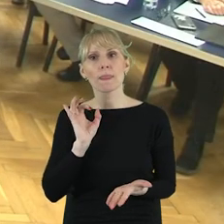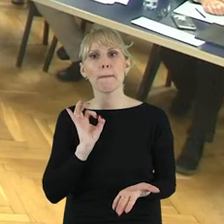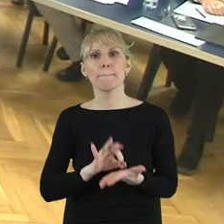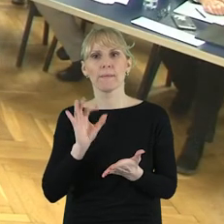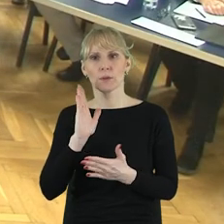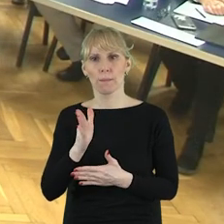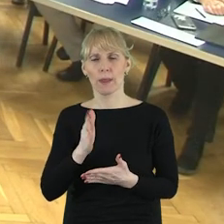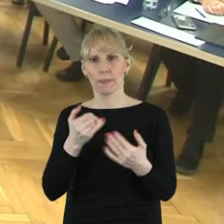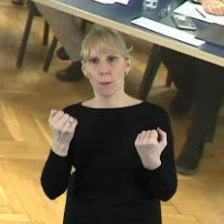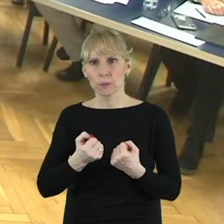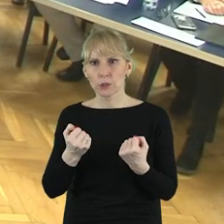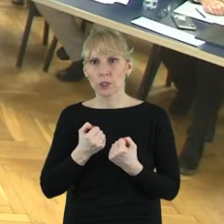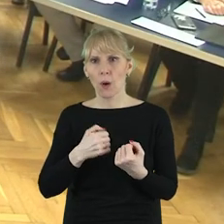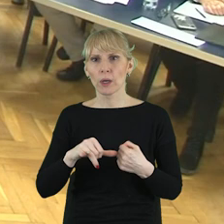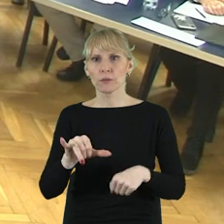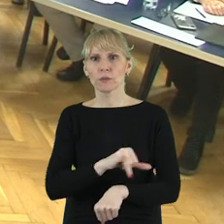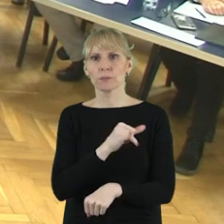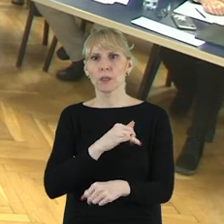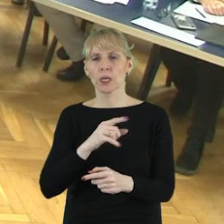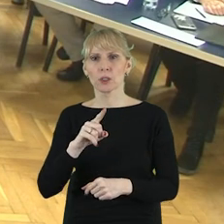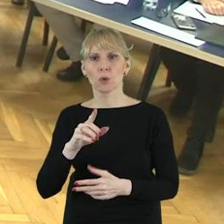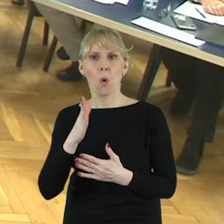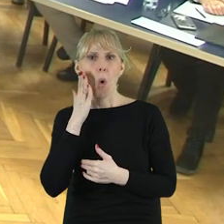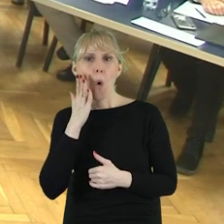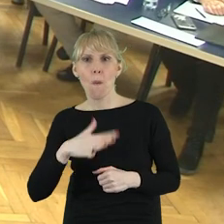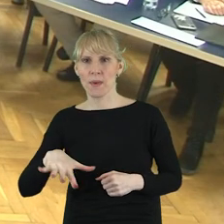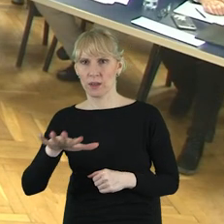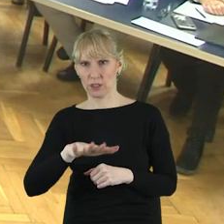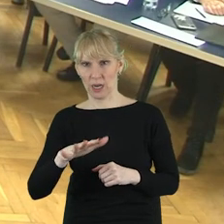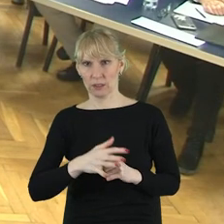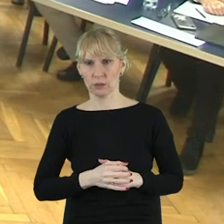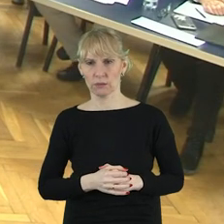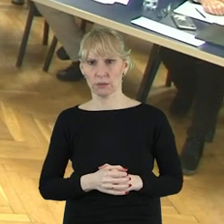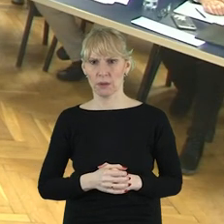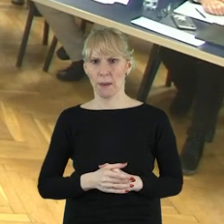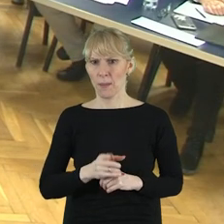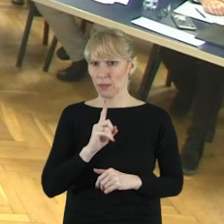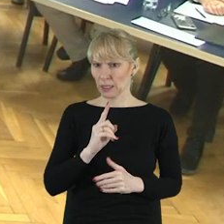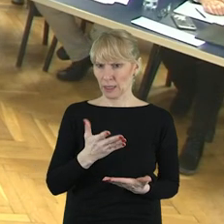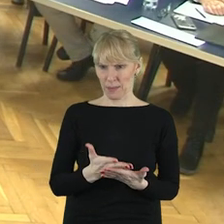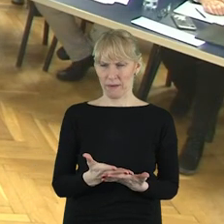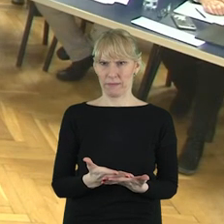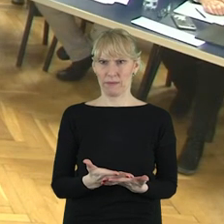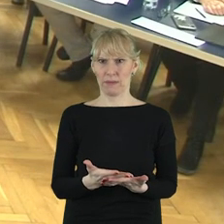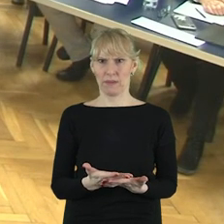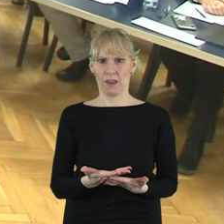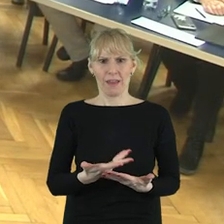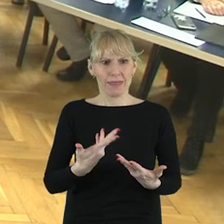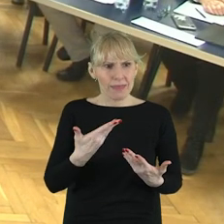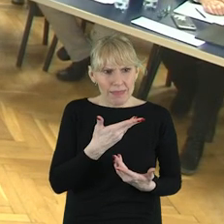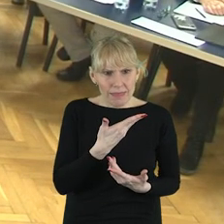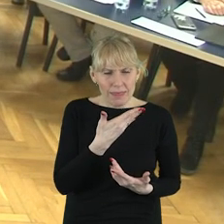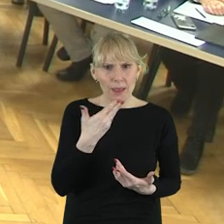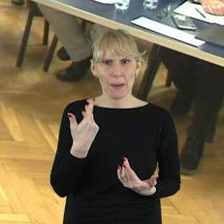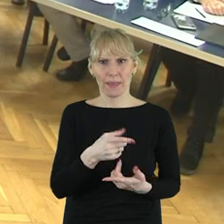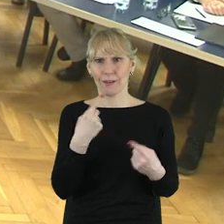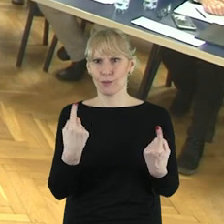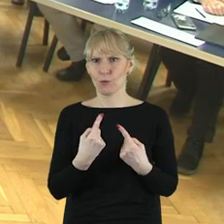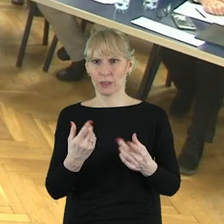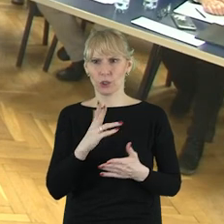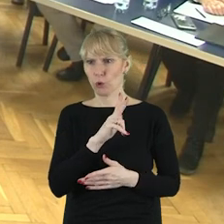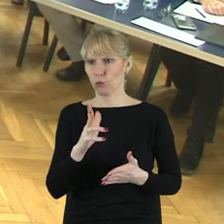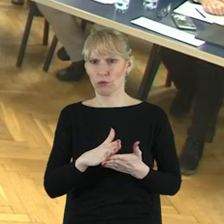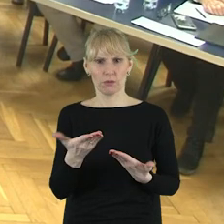w imieniu swoich mieszkańców. Nie ma takiej sytuacji, żeby tam na dole ktoś chciał się podzielić. Oni będą robić dla dobra